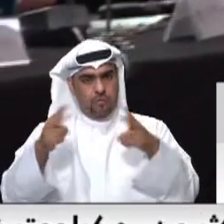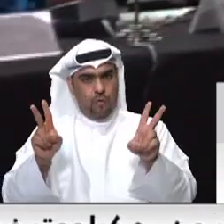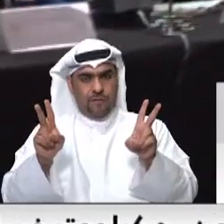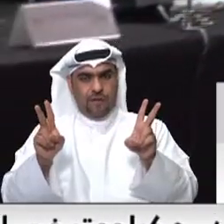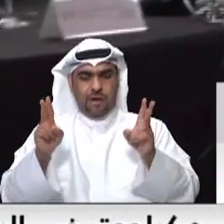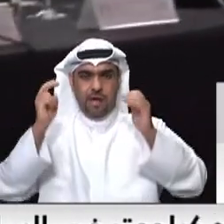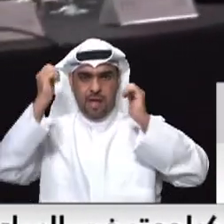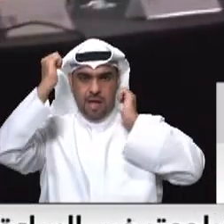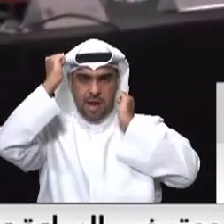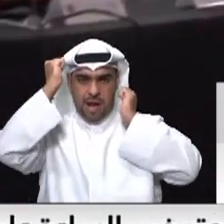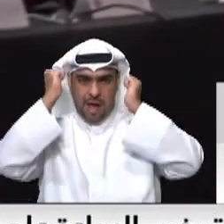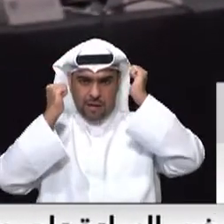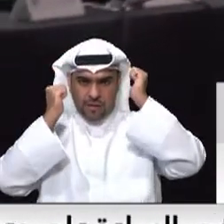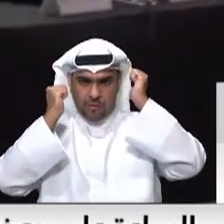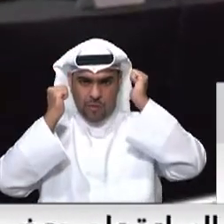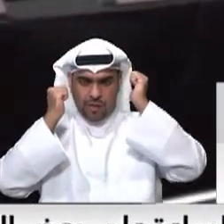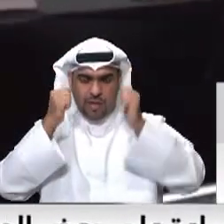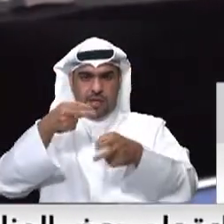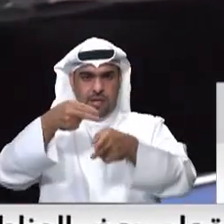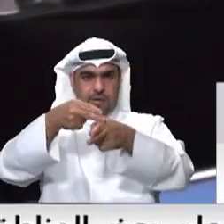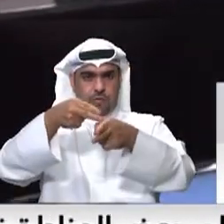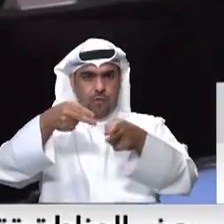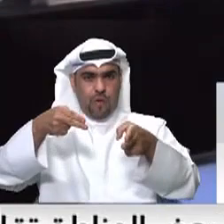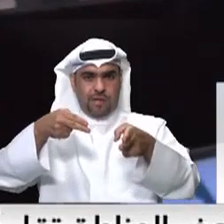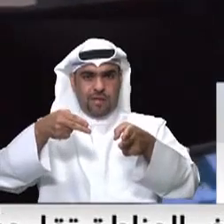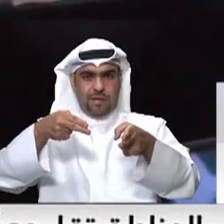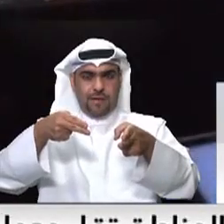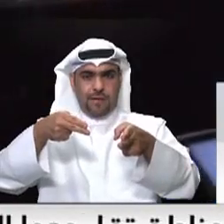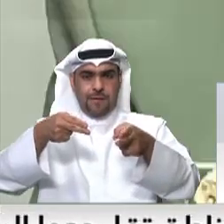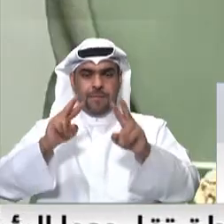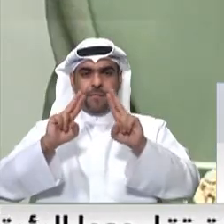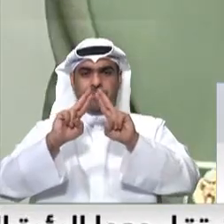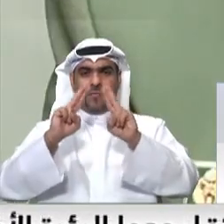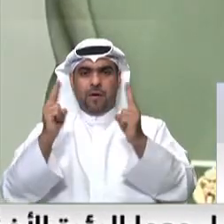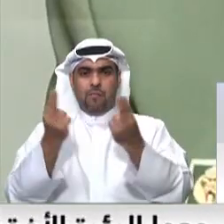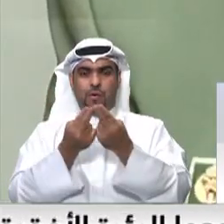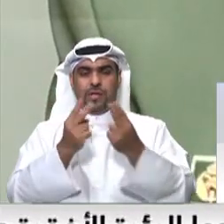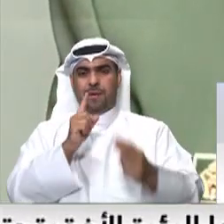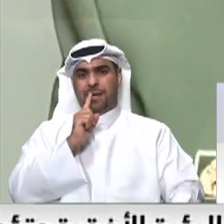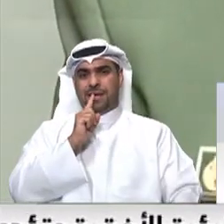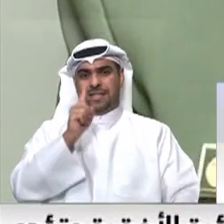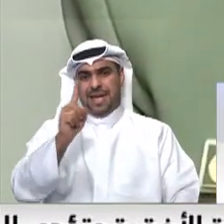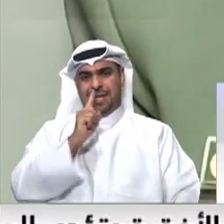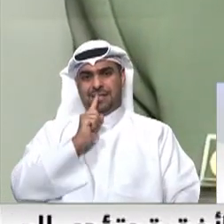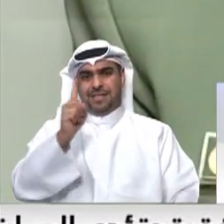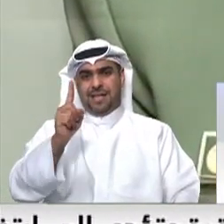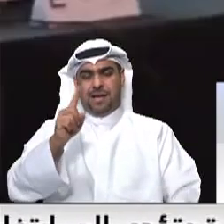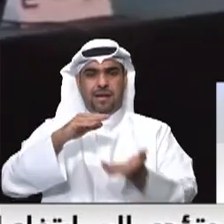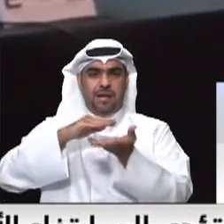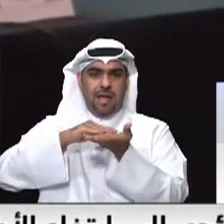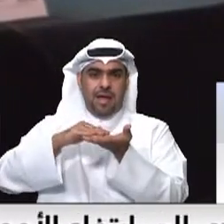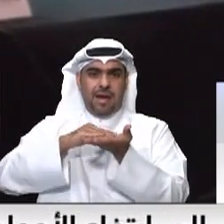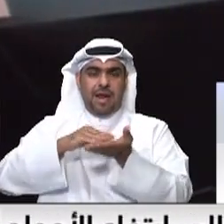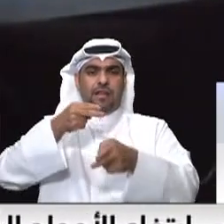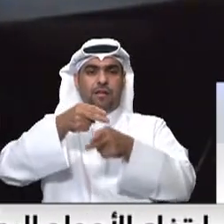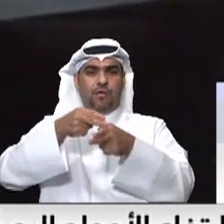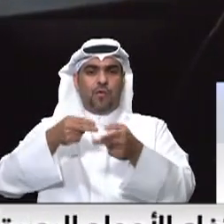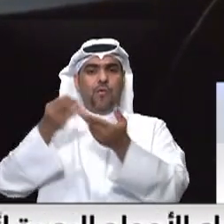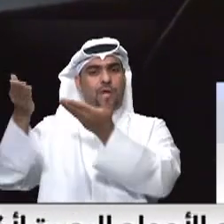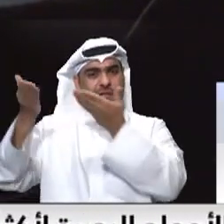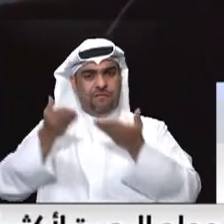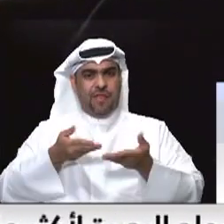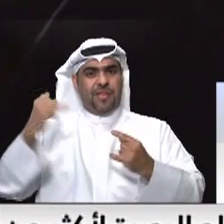الوطني يعقد المؤتمر السنوي للقوة البشرية في دولة الكويت،